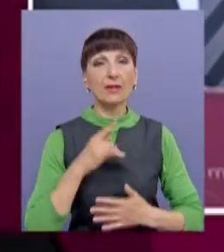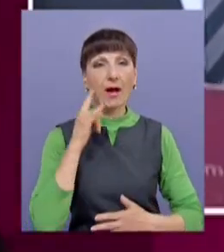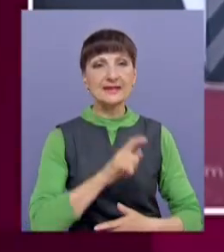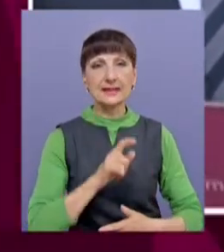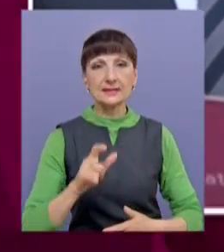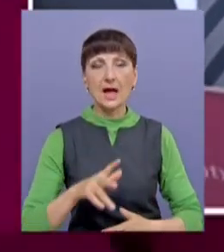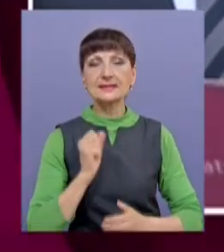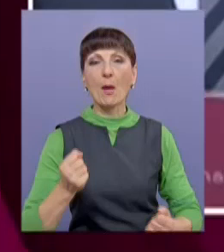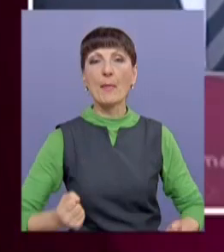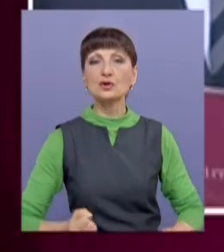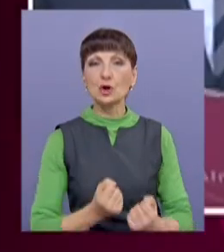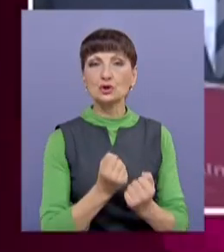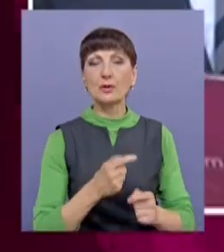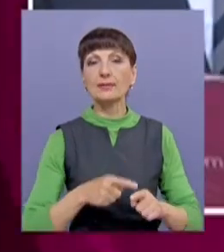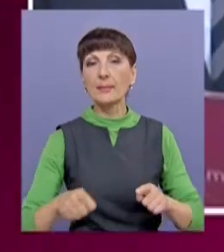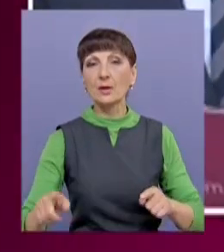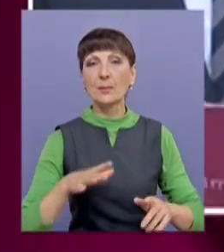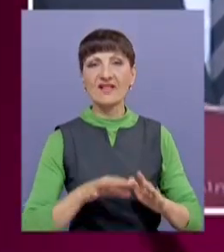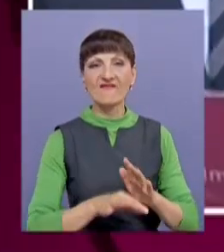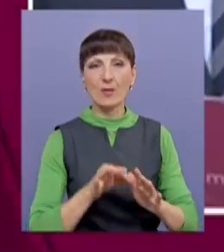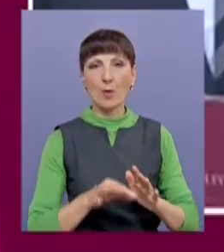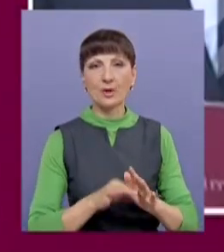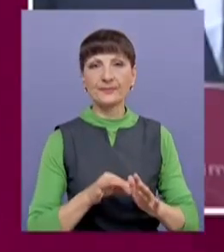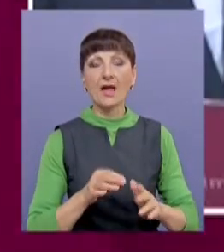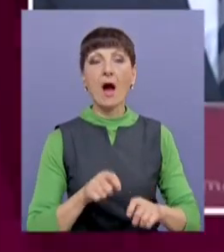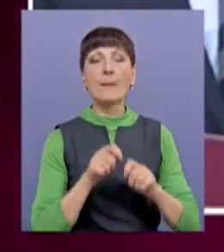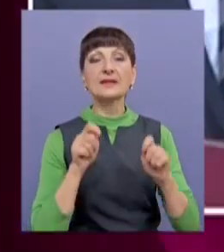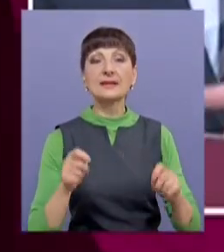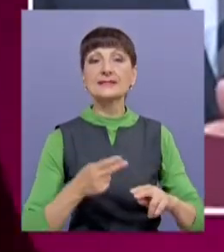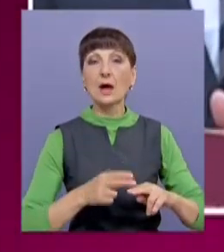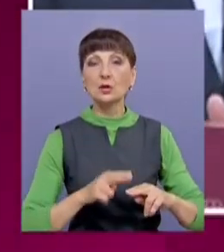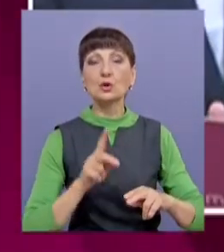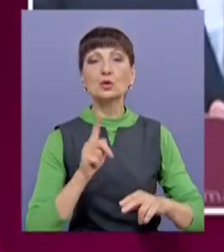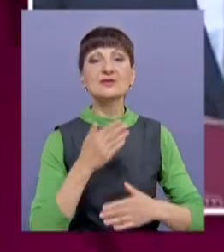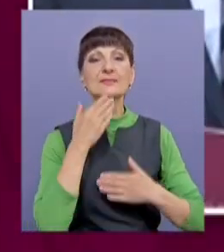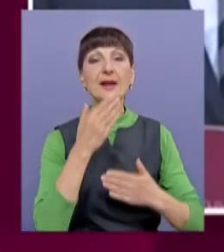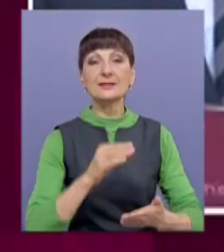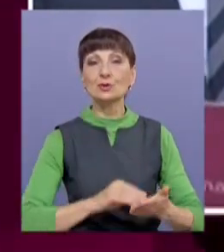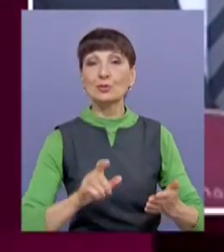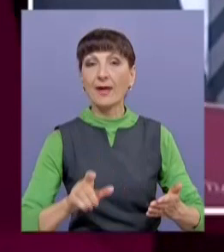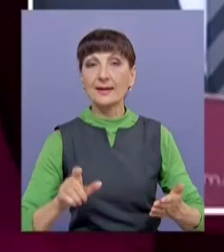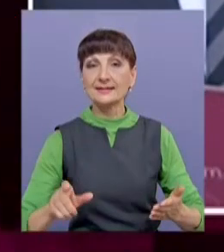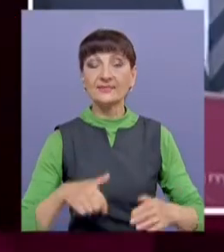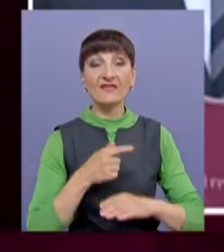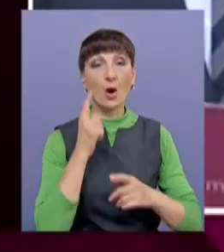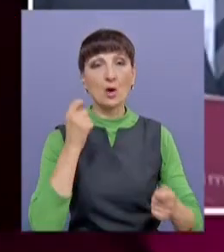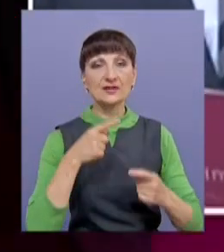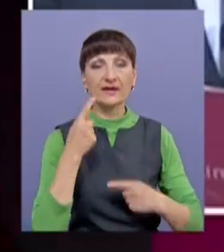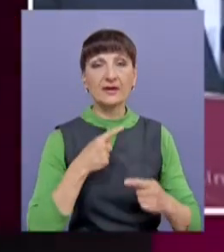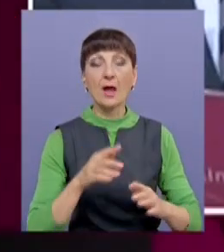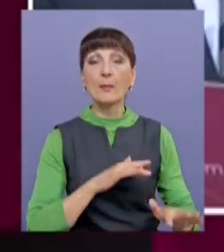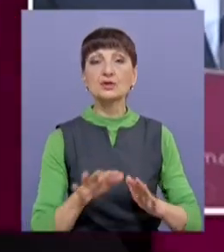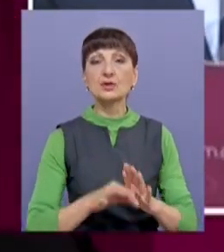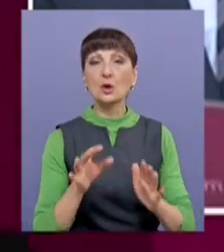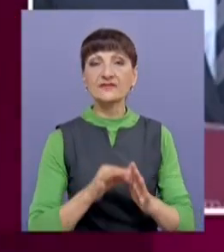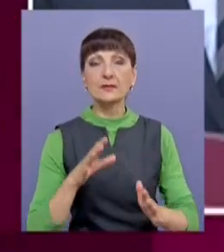казахстанцев за поддержку на прошедших выборах. Об открытости которых тут же спросили коллеги. Глава государства сказал, что процесс голосования